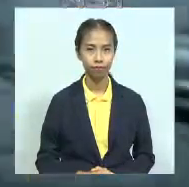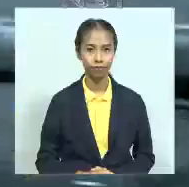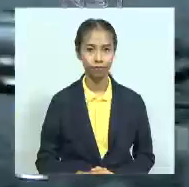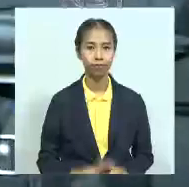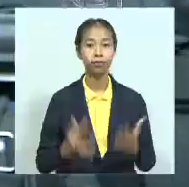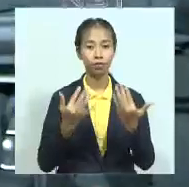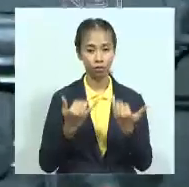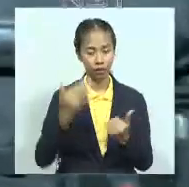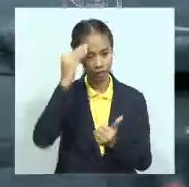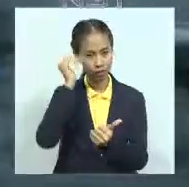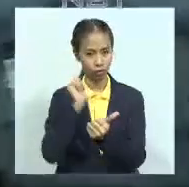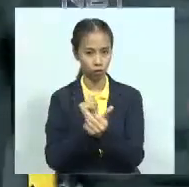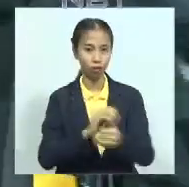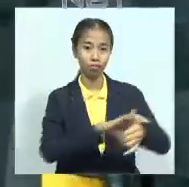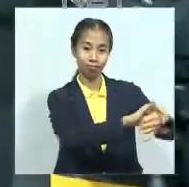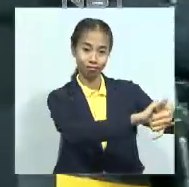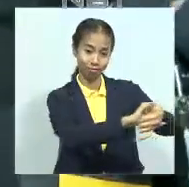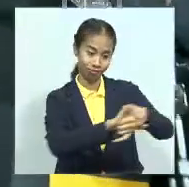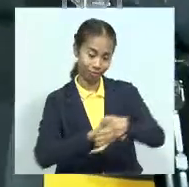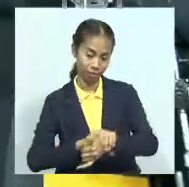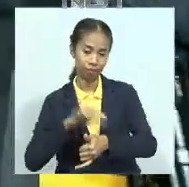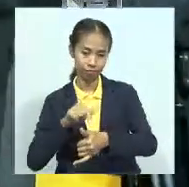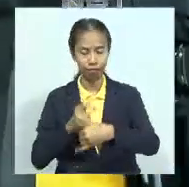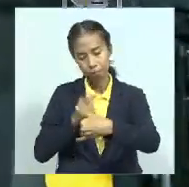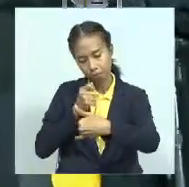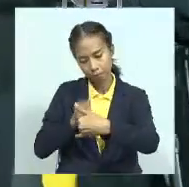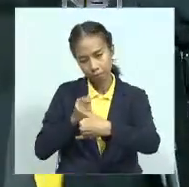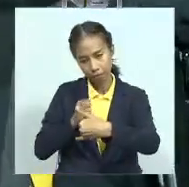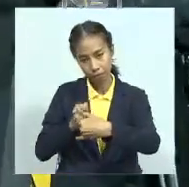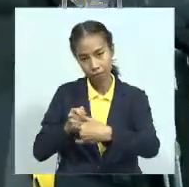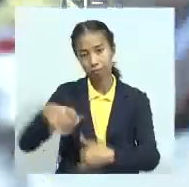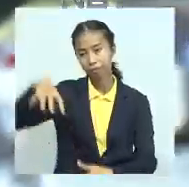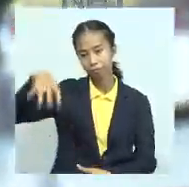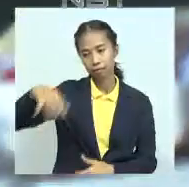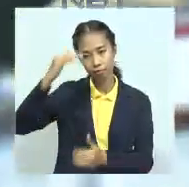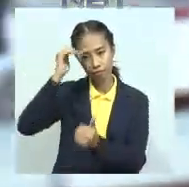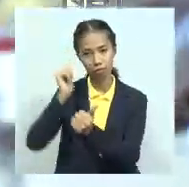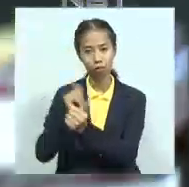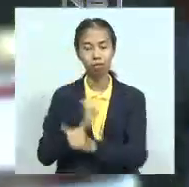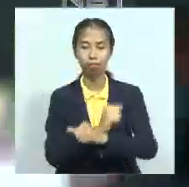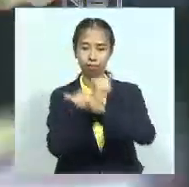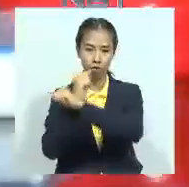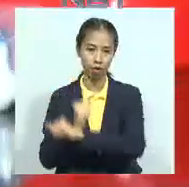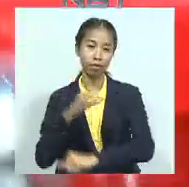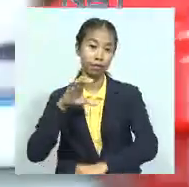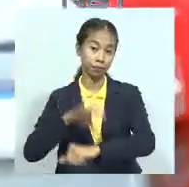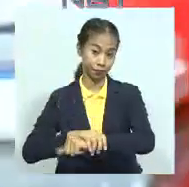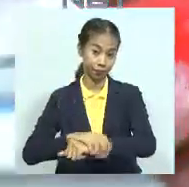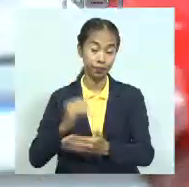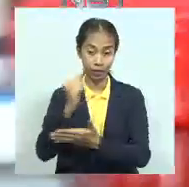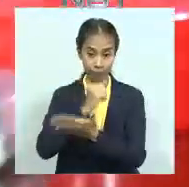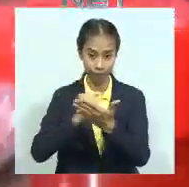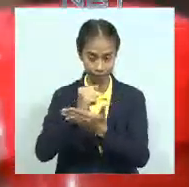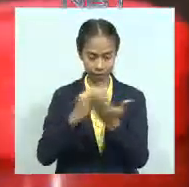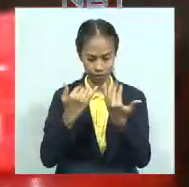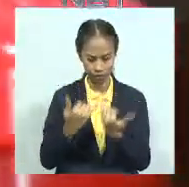เบื้องต้นตำรวจควบคุมตัวนายจตุรงค์ผู้ต้องหาไปสอบปากคำเพิ่มเติมที่กองบัญชาการตำรวจปราบปรามยาเสพติดและแจ้งข้อกล่าวหาส